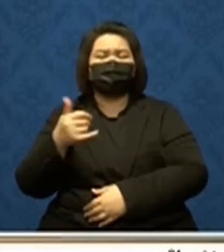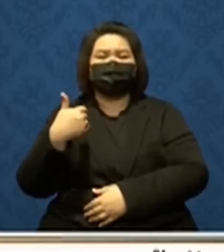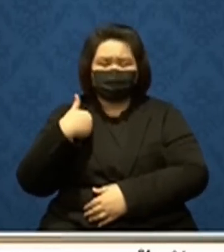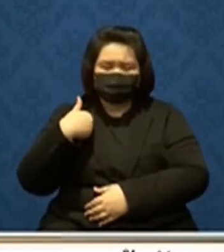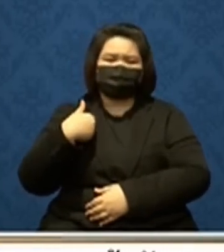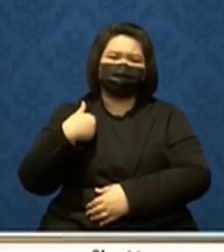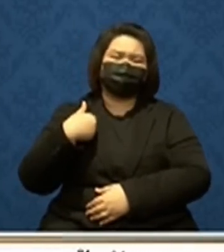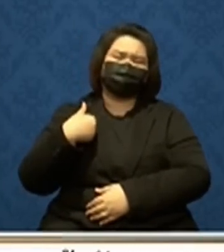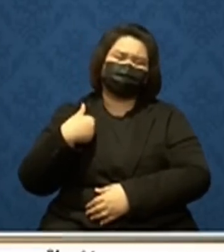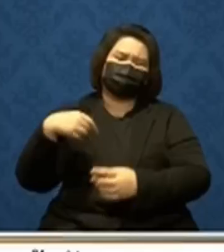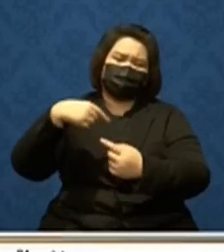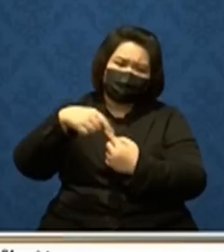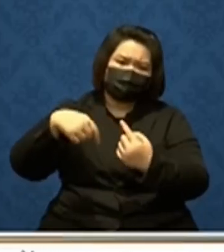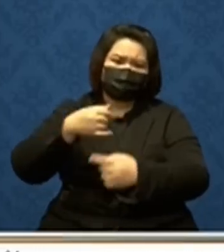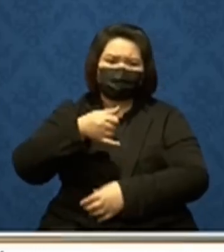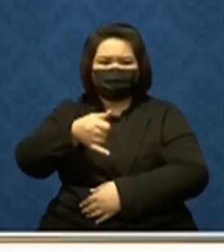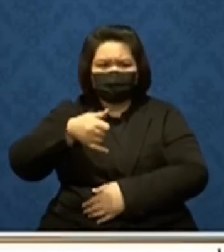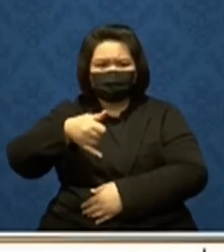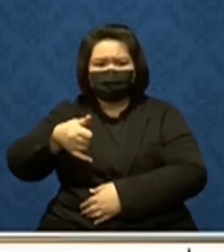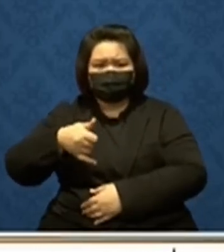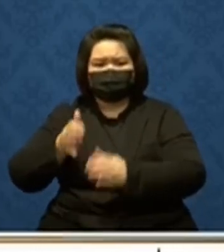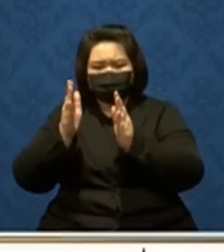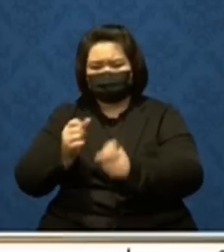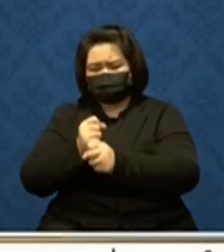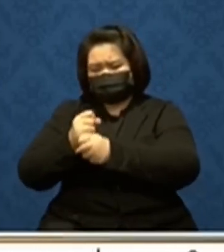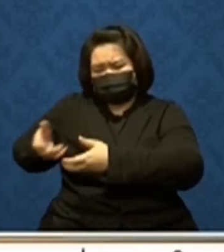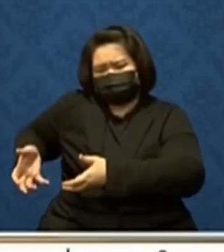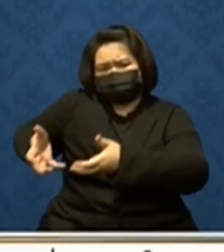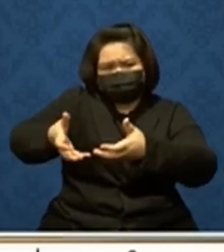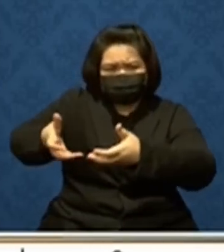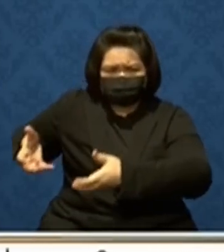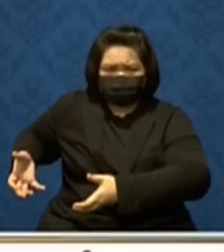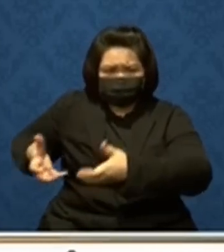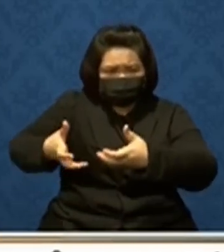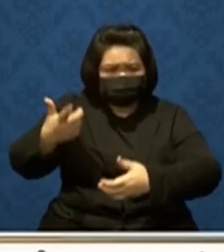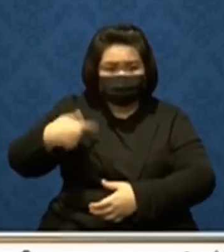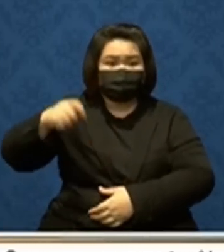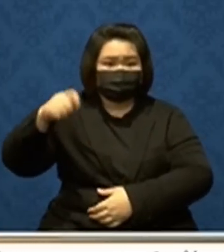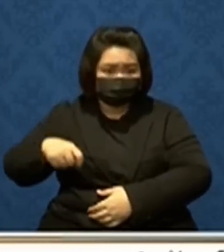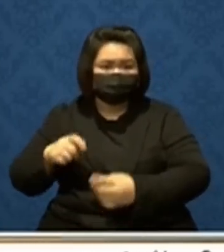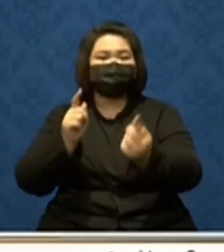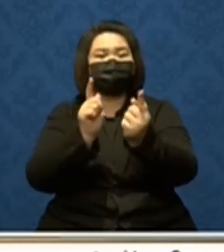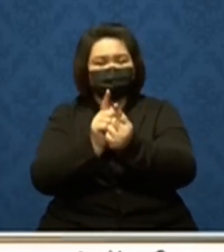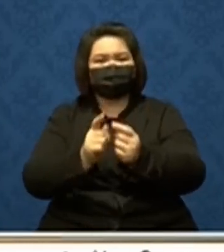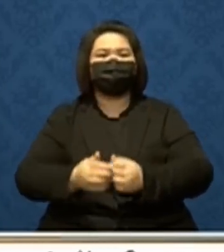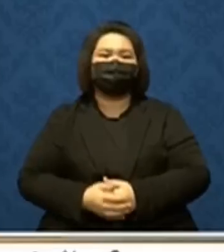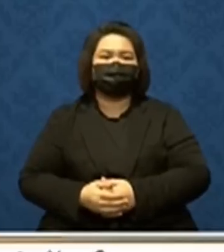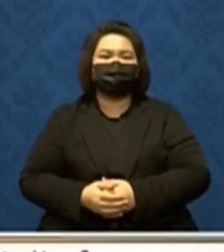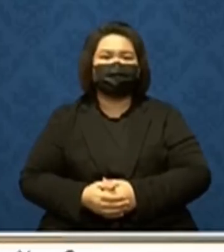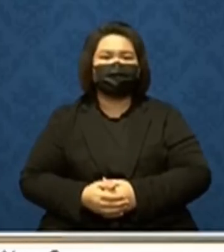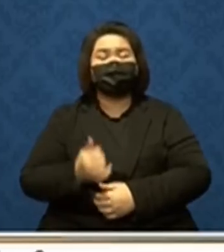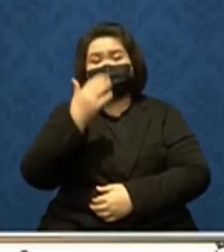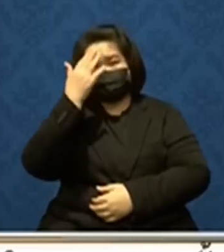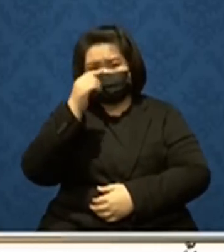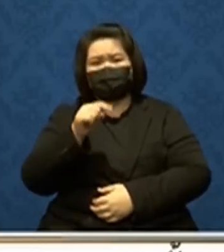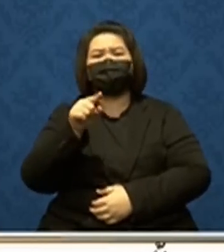เทียวไล้เทียวคือเอาเจ้าหน้าที่หอบกับหิ้วกันไปขึ้นศาลเพราะสิ่งที่พวกท่านก็